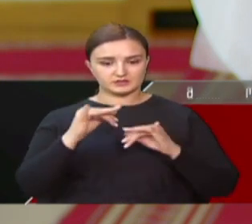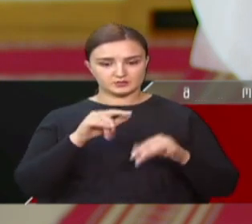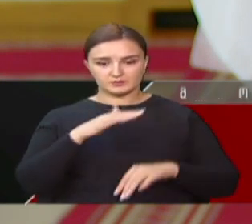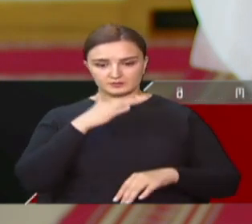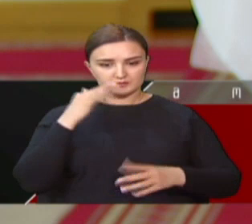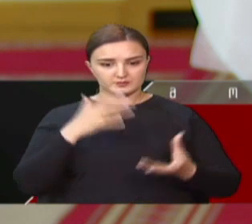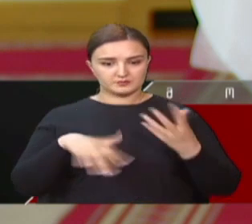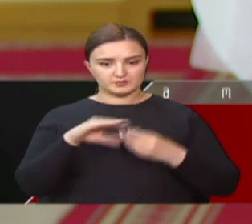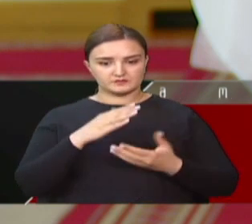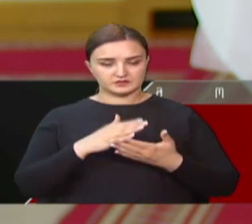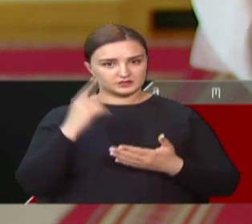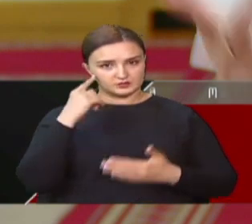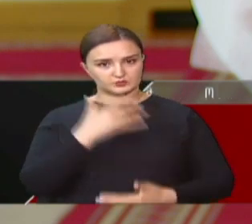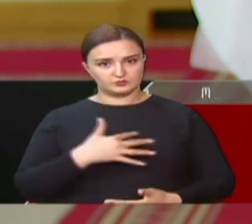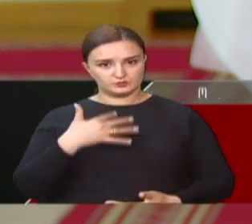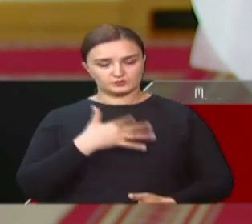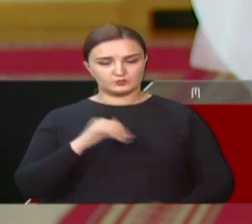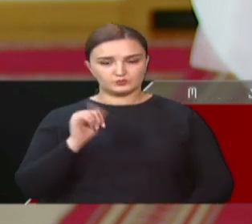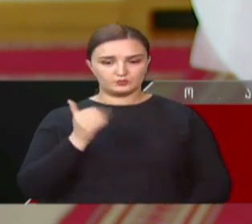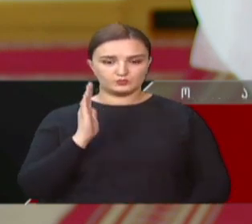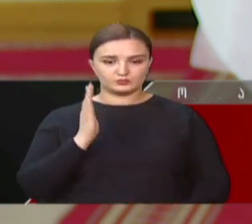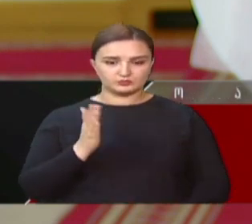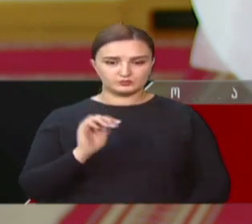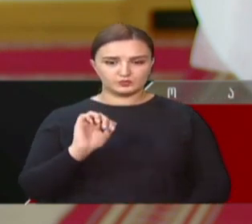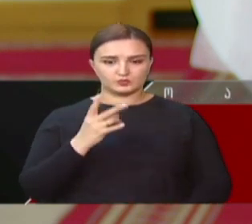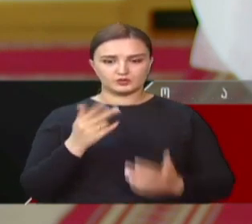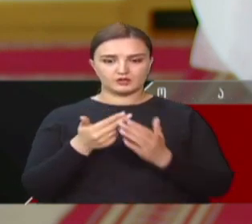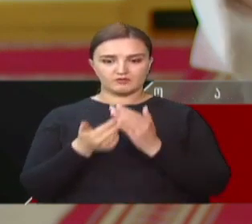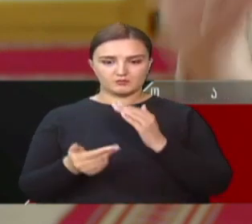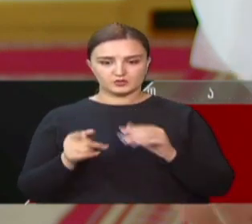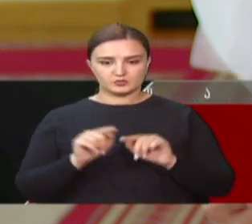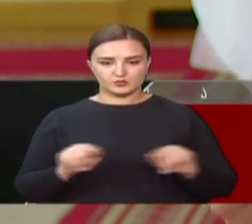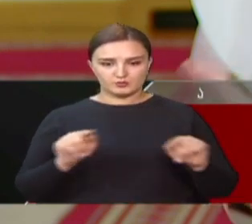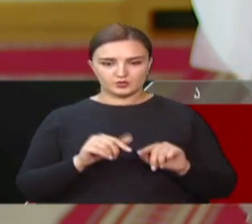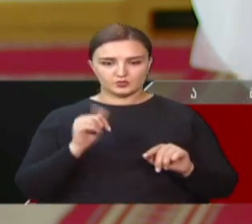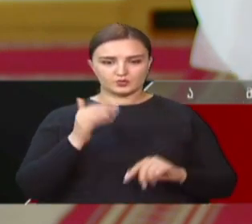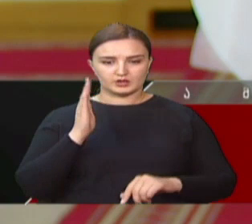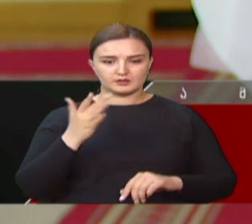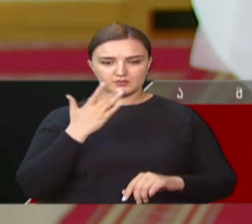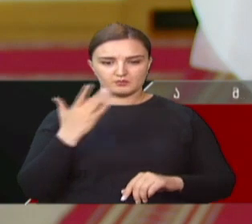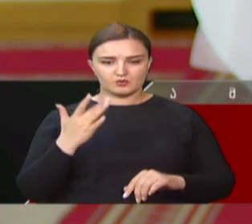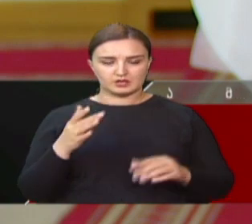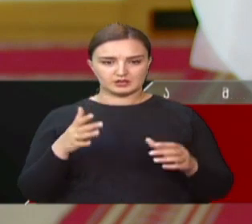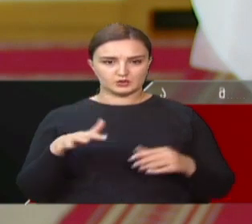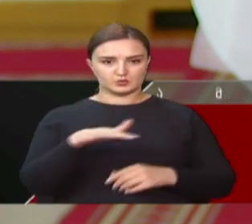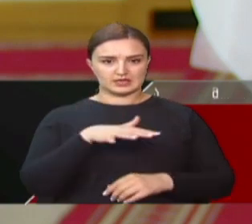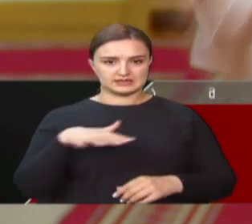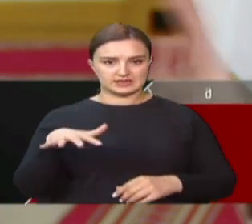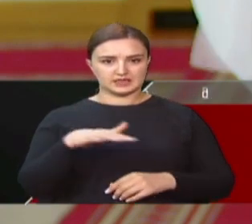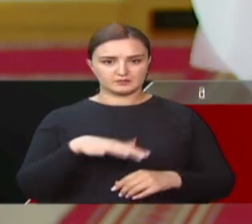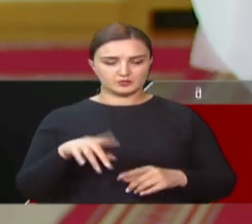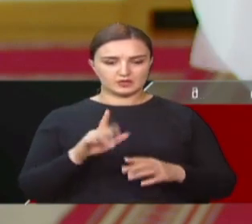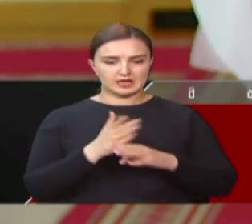ბევრს აქვს ესეთი წუხელი, რომ აი როგორი იქნება, როგორ დავამარცხოთ პროპაგანდას, როგორი იქნება პოლიტიკური ლენდსკეიპი იმისთვის, რომ შემდეგ